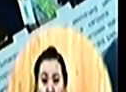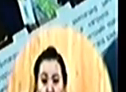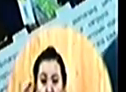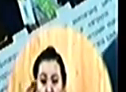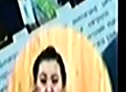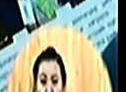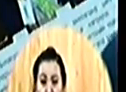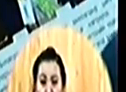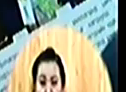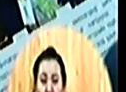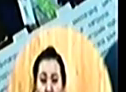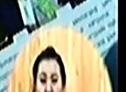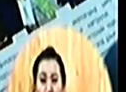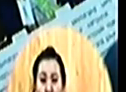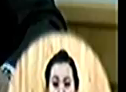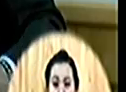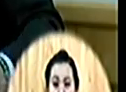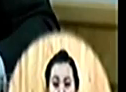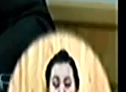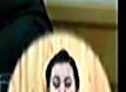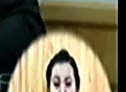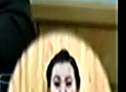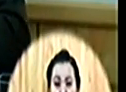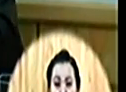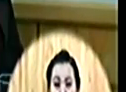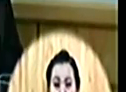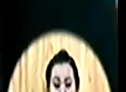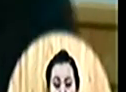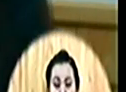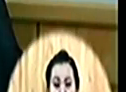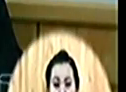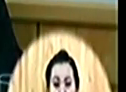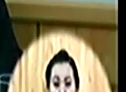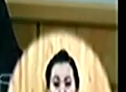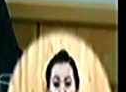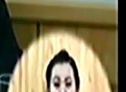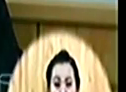түвшний төслийг 111.8 тэрбум төгрөгөөр санхүүжүүлжээ.